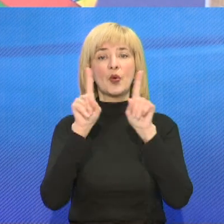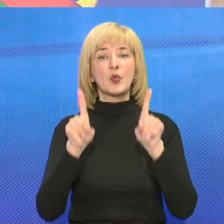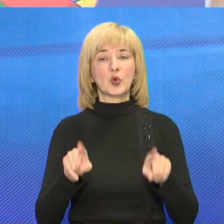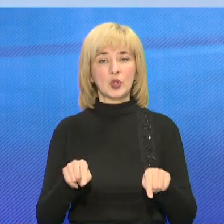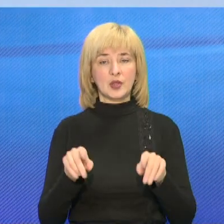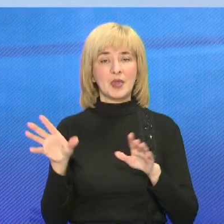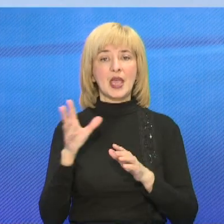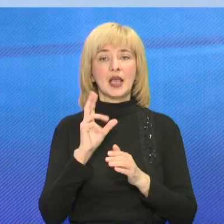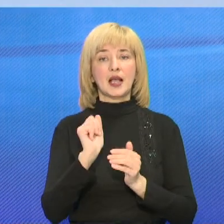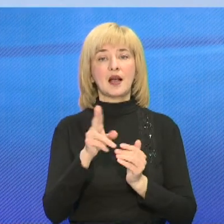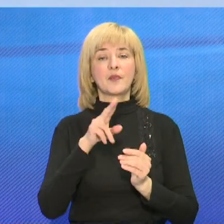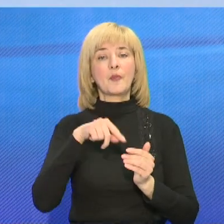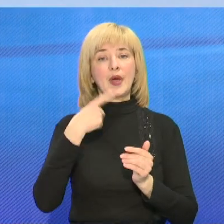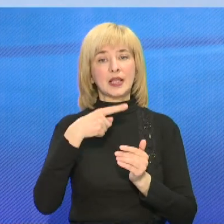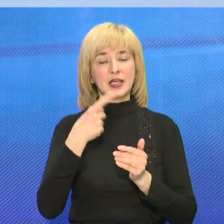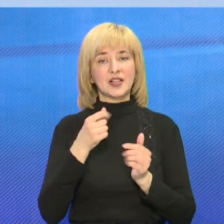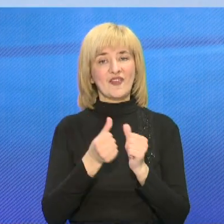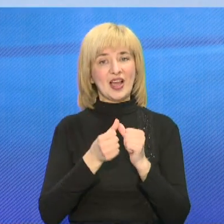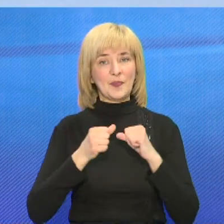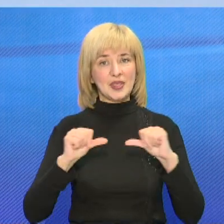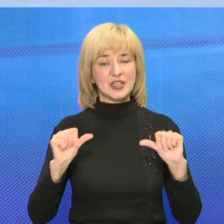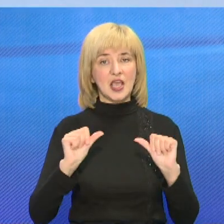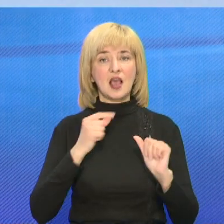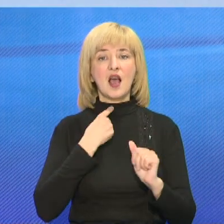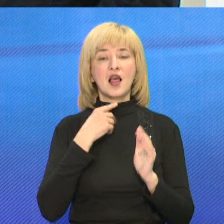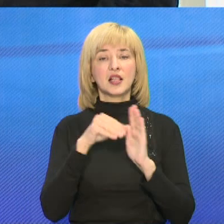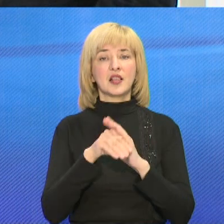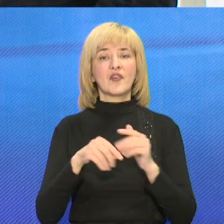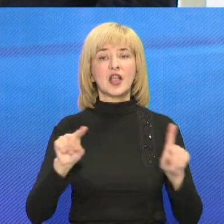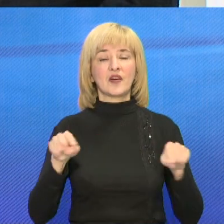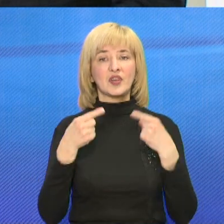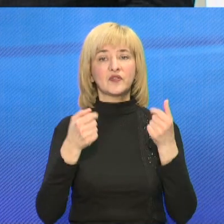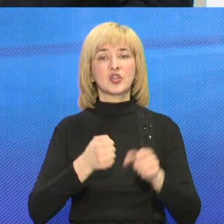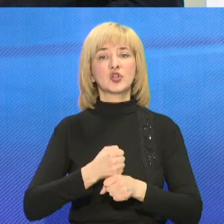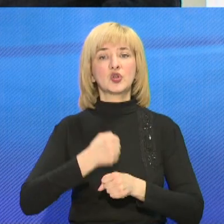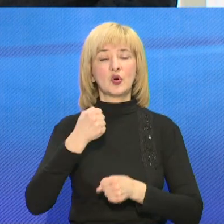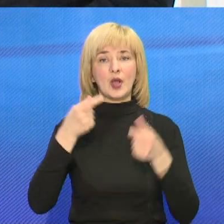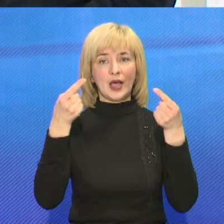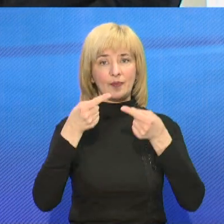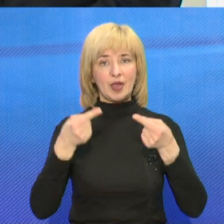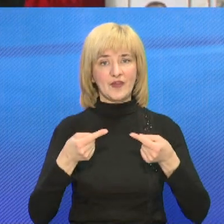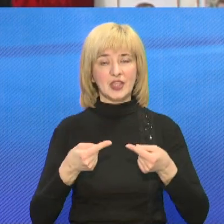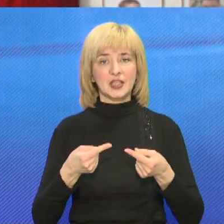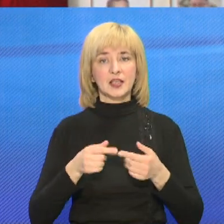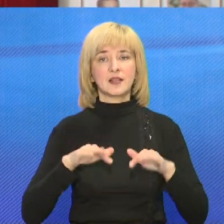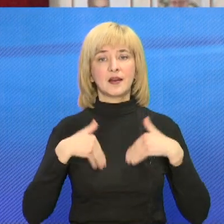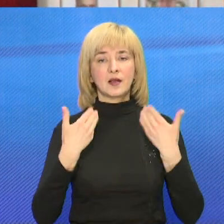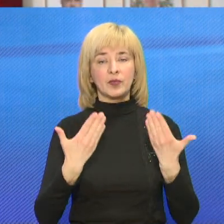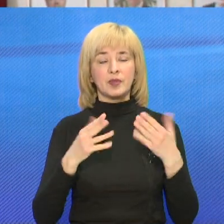ў абласной камісіі па рэферэндуме, галасаванне арганізавана ў строгай адпаведнасці з рэкамендацыямі Міністэрства аховы